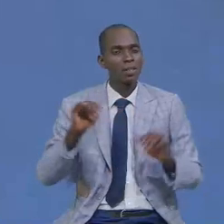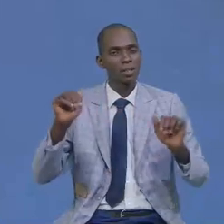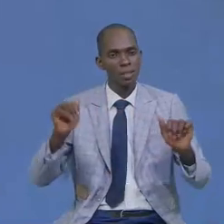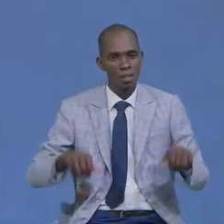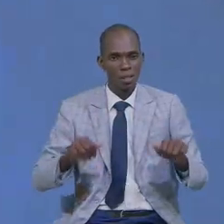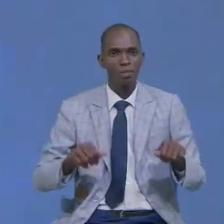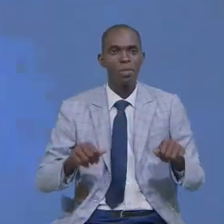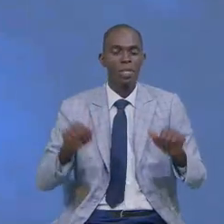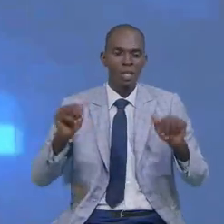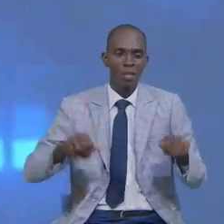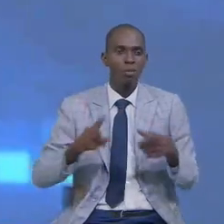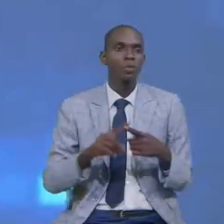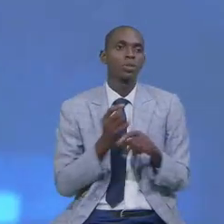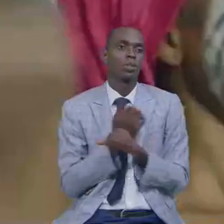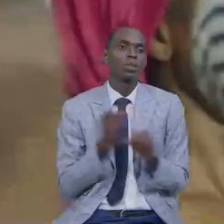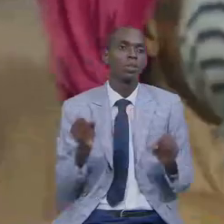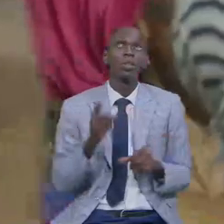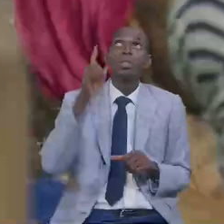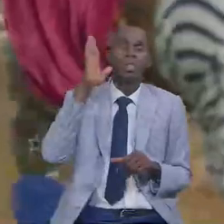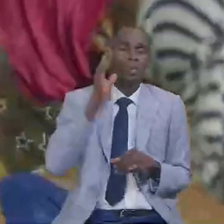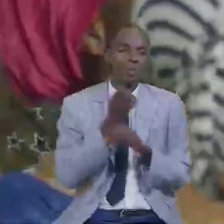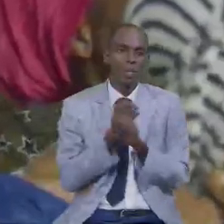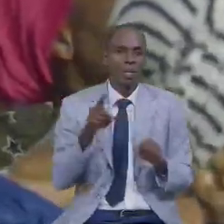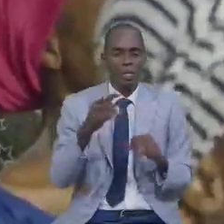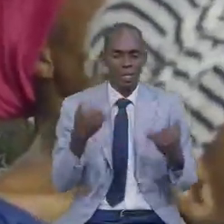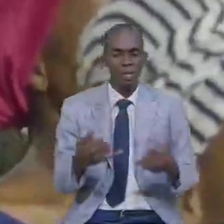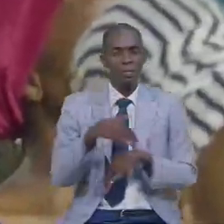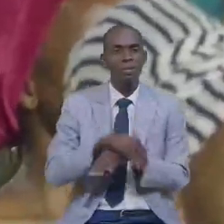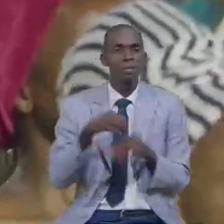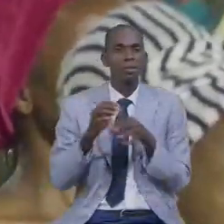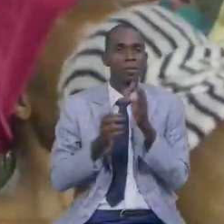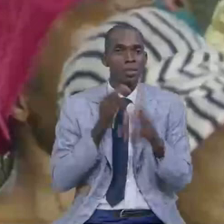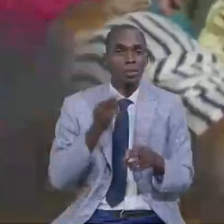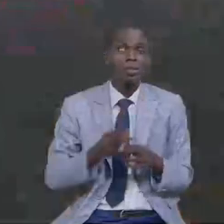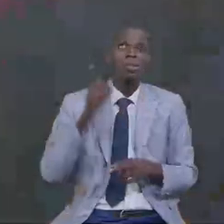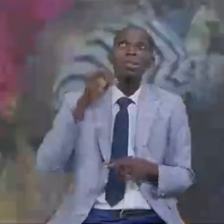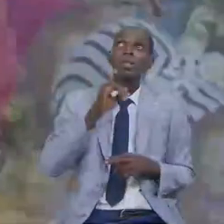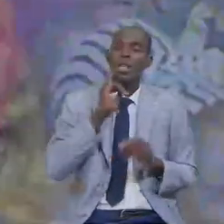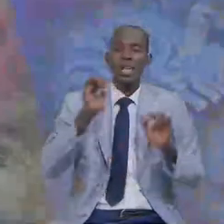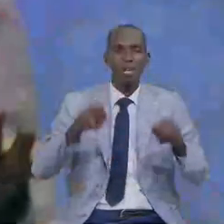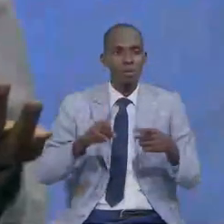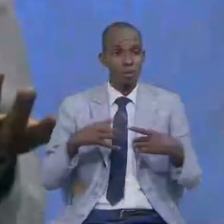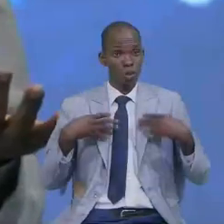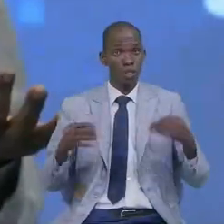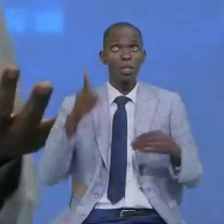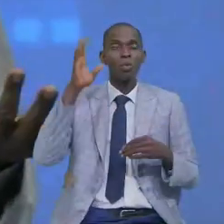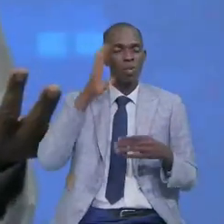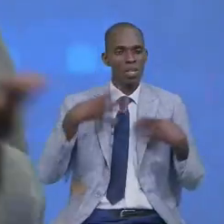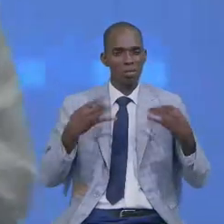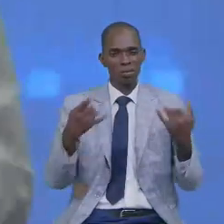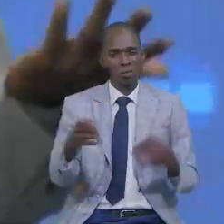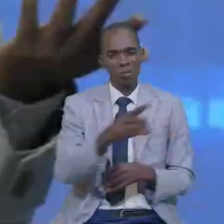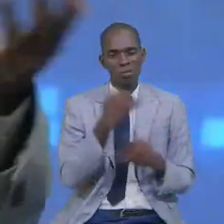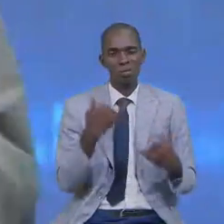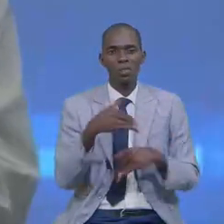capable de sauver. Et il va te sauver ce soir. Et il est capable de guérir. Il va te guérir ce soir. Capable de